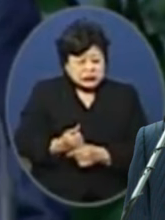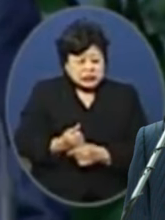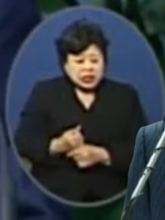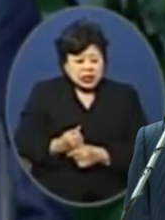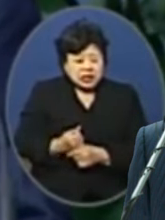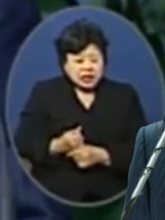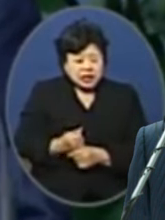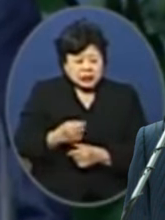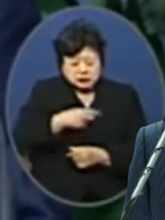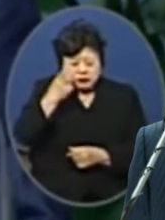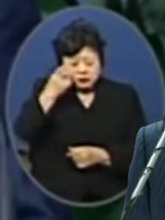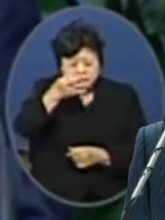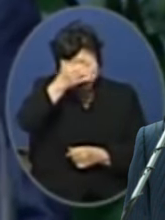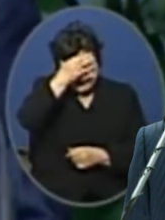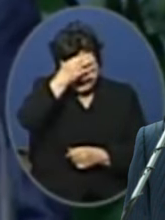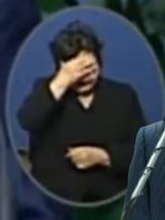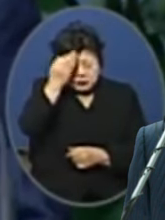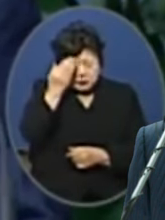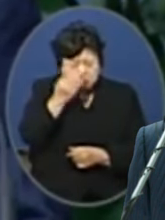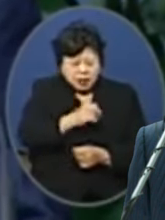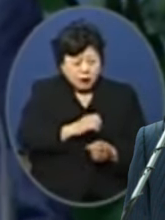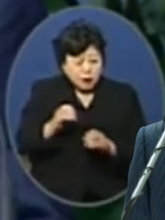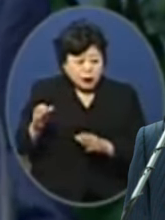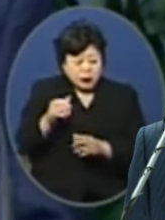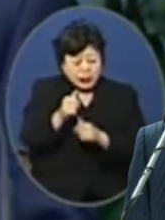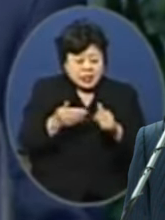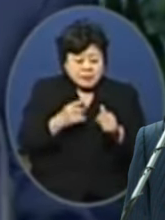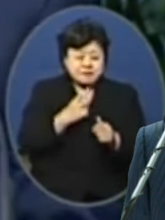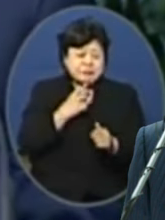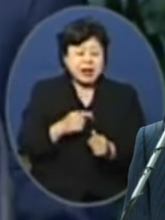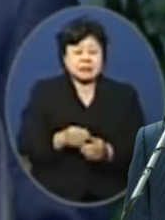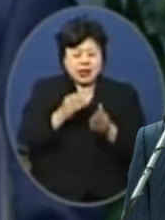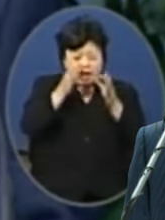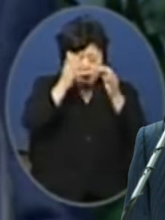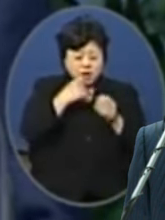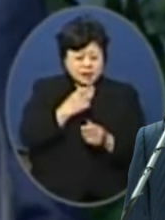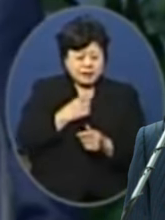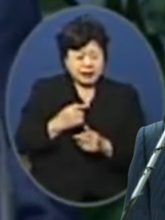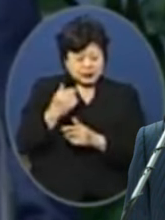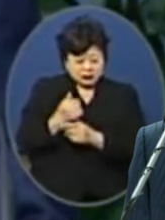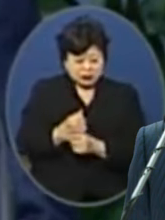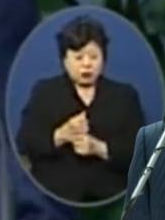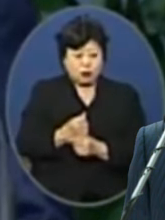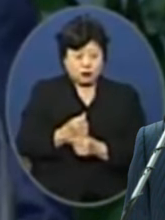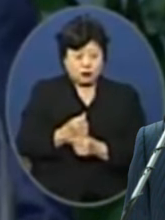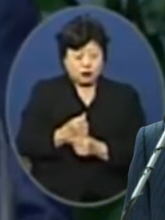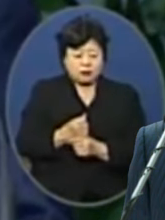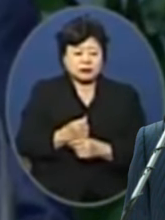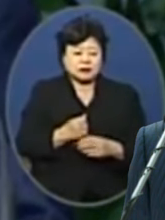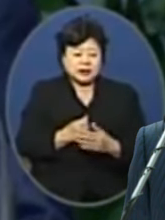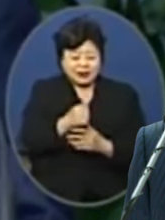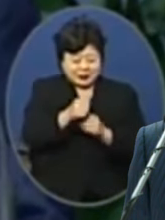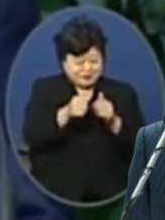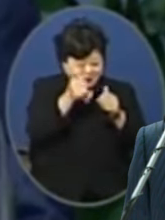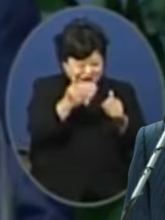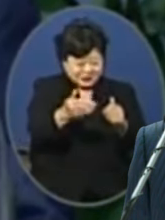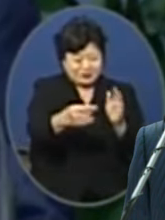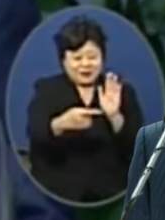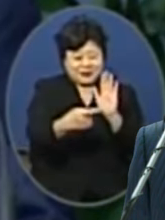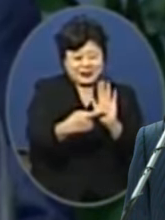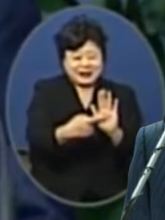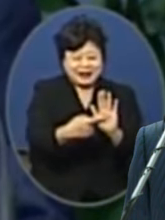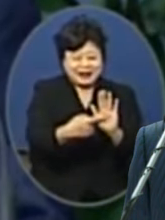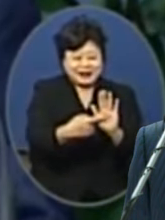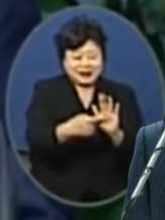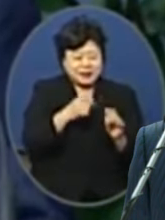죄와 총과 모과 재능과 지식도 벗어버리고 하나님만 바라보고 님지 그러니까 하나님이 나타나셔서